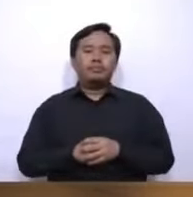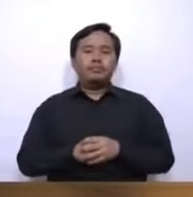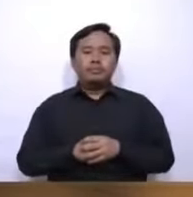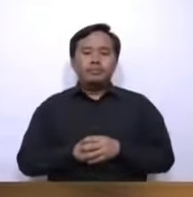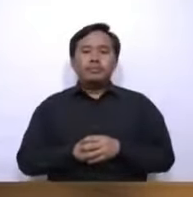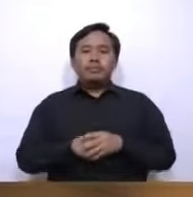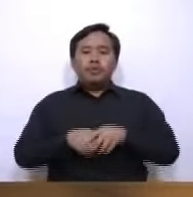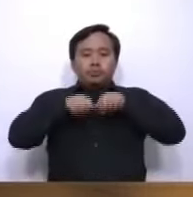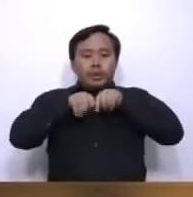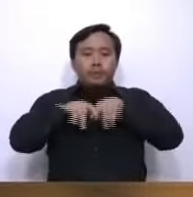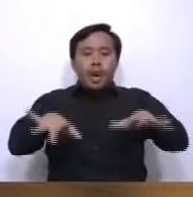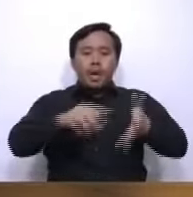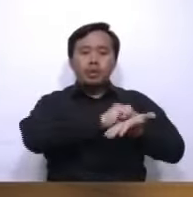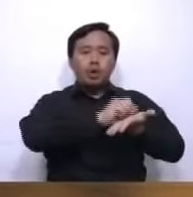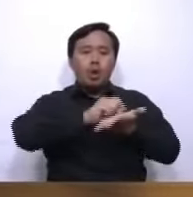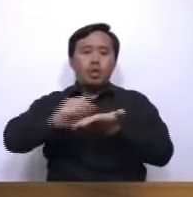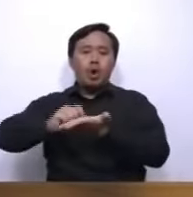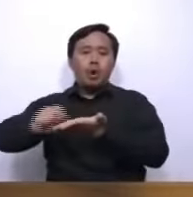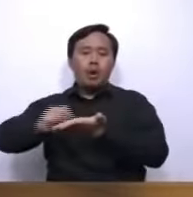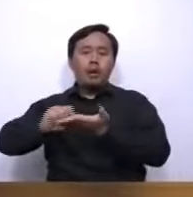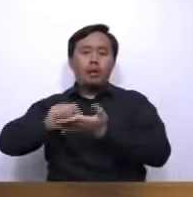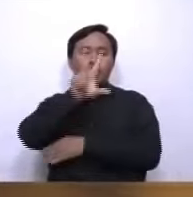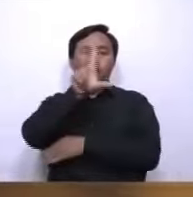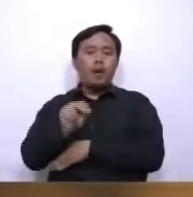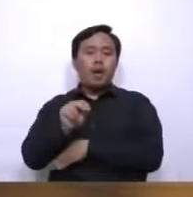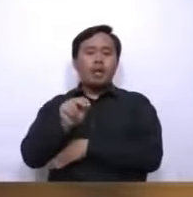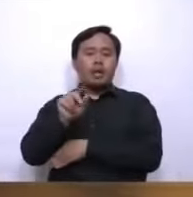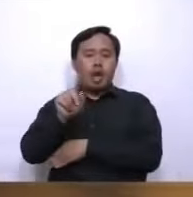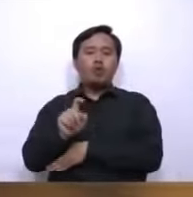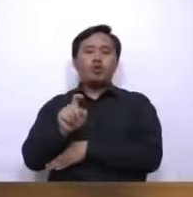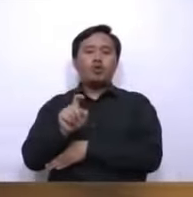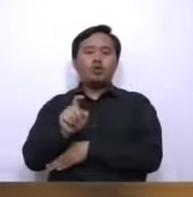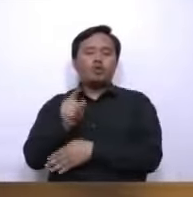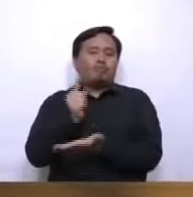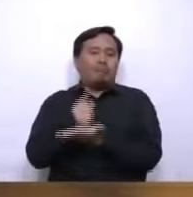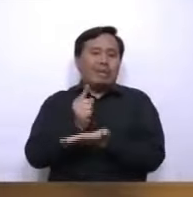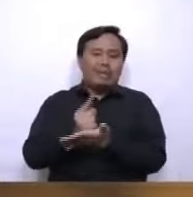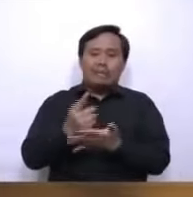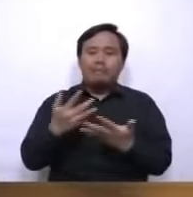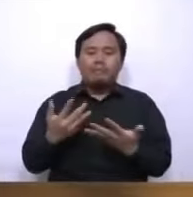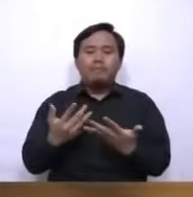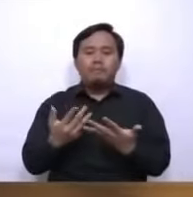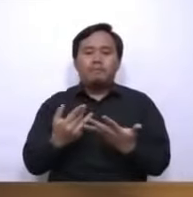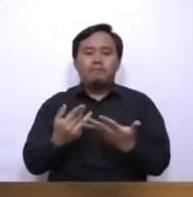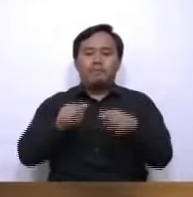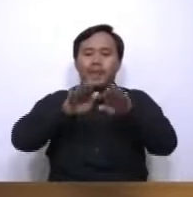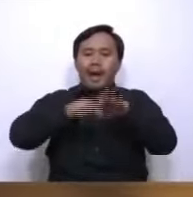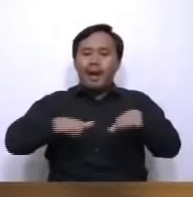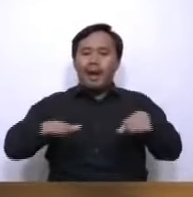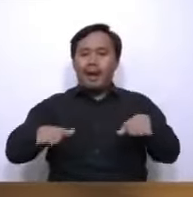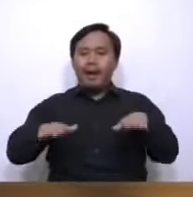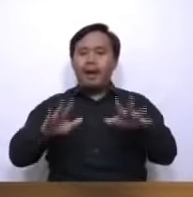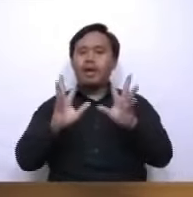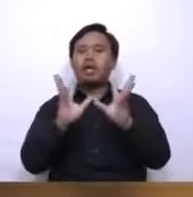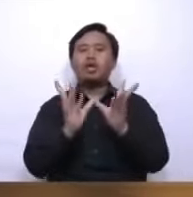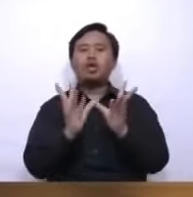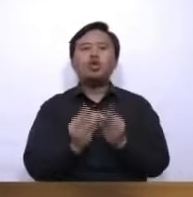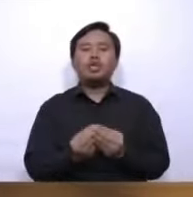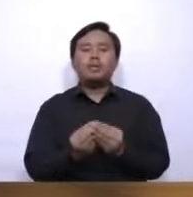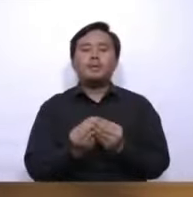ke berbagai sekolah-sekolah yang ada di Jawa Barat, pasti bisa dipastikan bahwa anak-anak